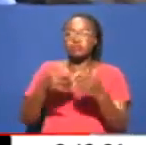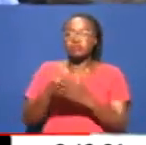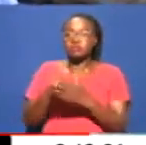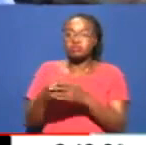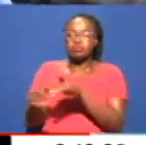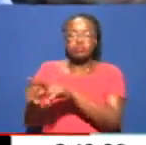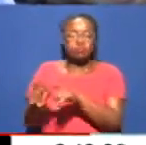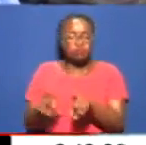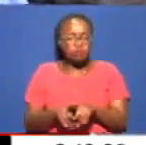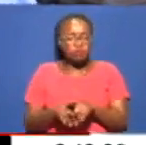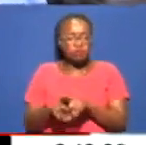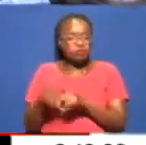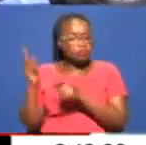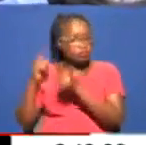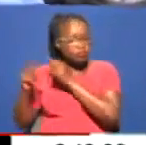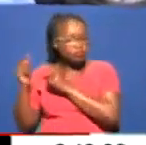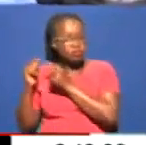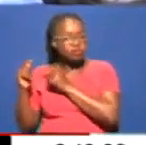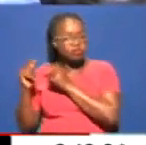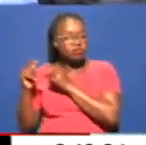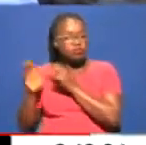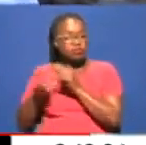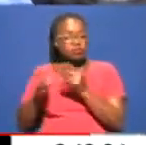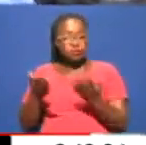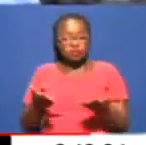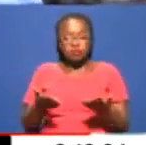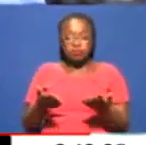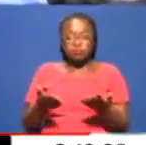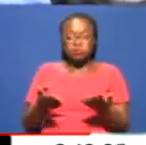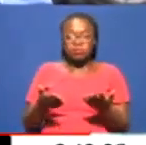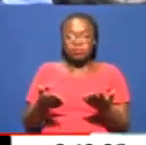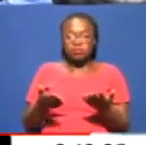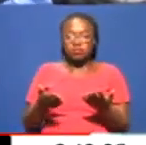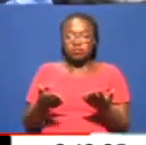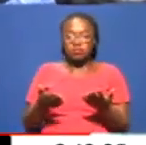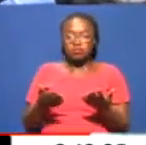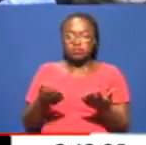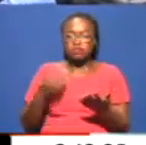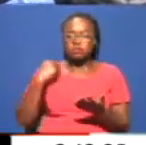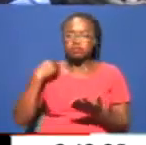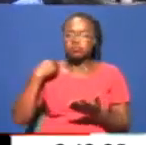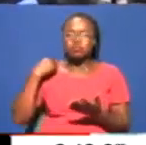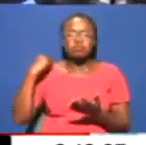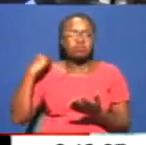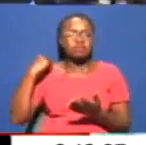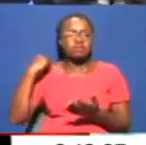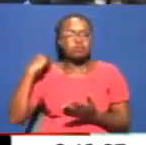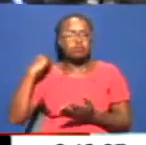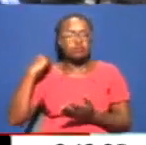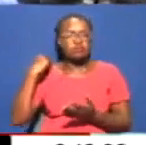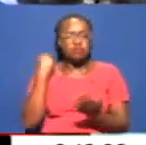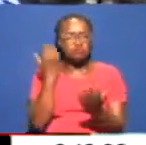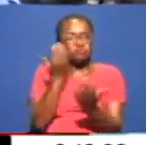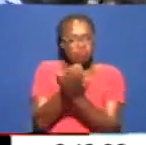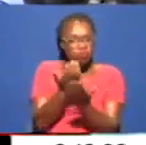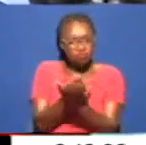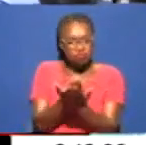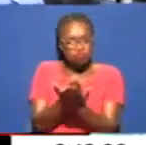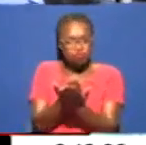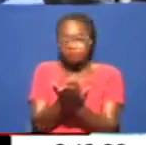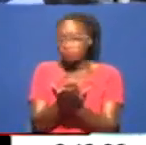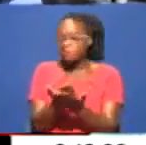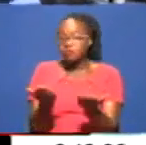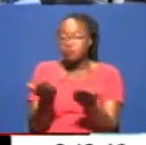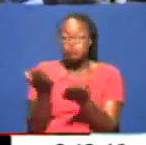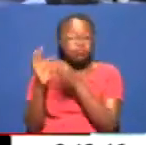na kimila, kina mama sana hakuwa wanajitokeza kuomba hiyo fiti. Unajua hata desturi